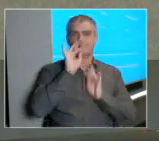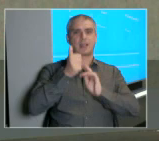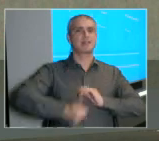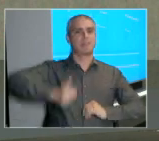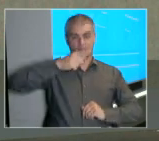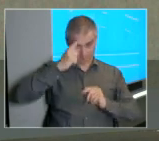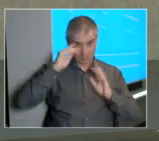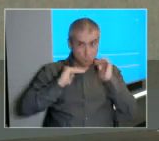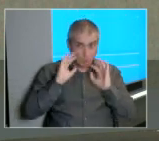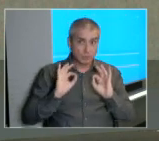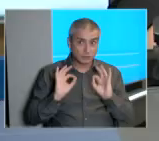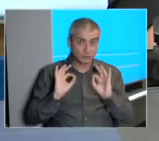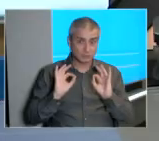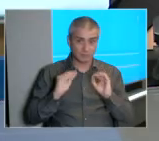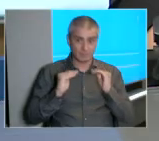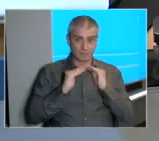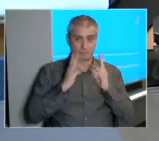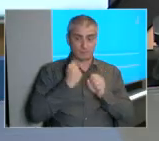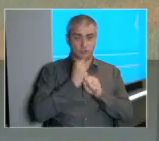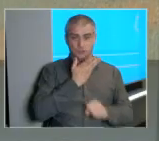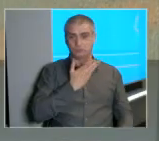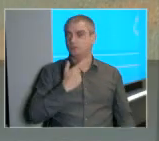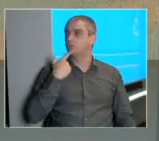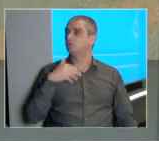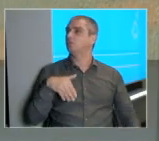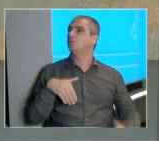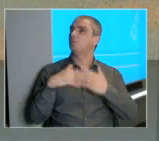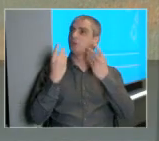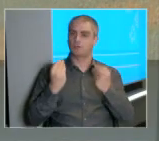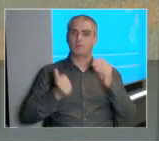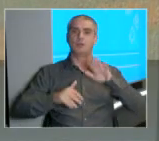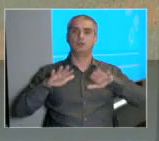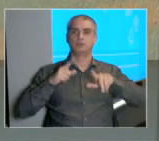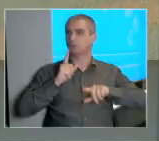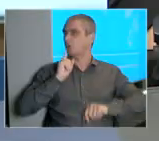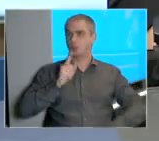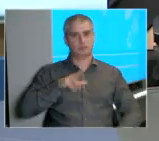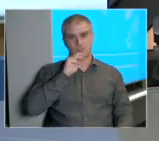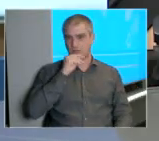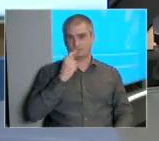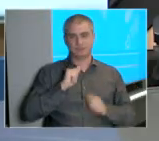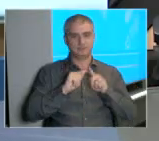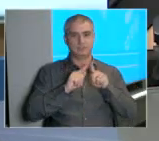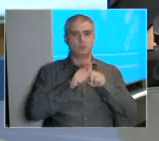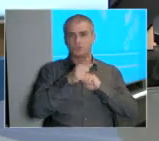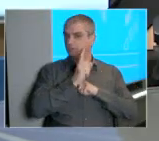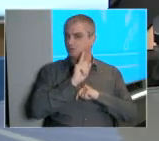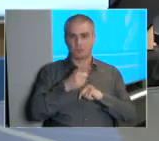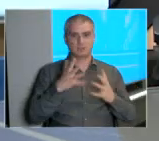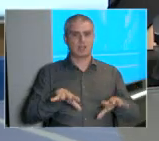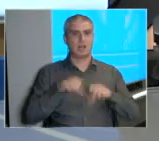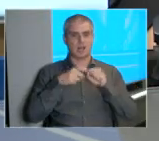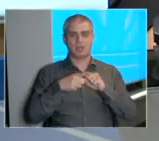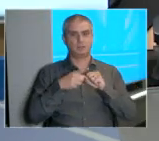היא פרופורציונלית וראויה למה שנעשה לו. בוקר טוב. בוקר אני טוב. חושב שראש הממשלה לא צריך לנקוט בסגנון הזה, ולא צריך לאמץ